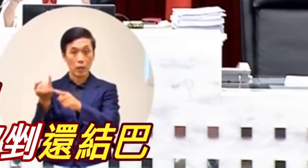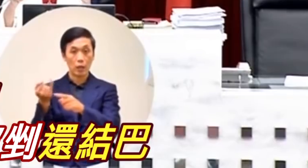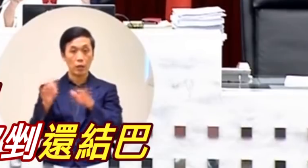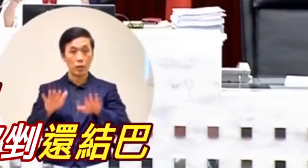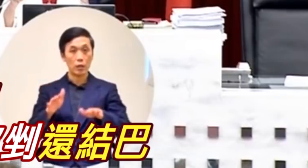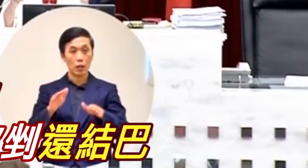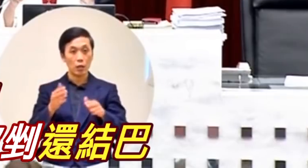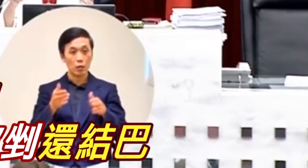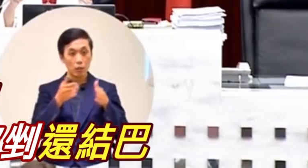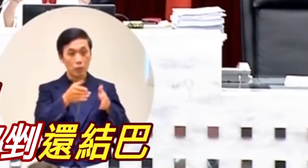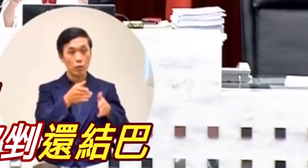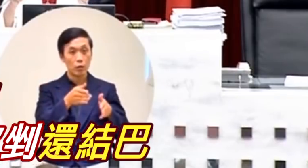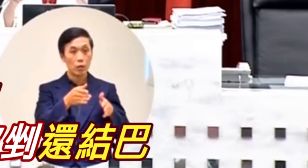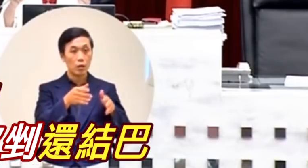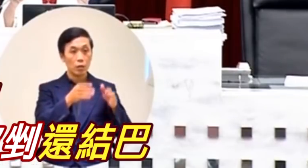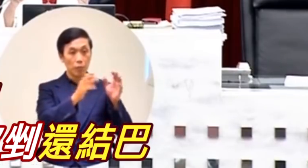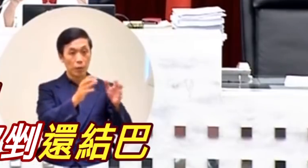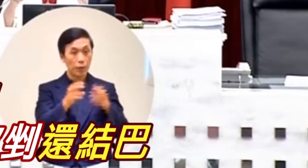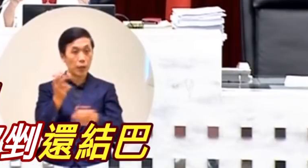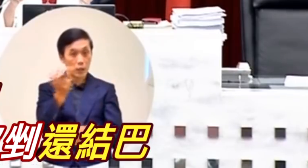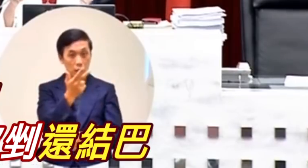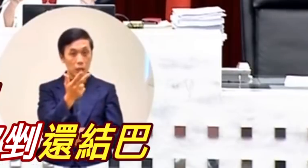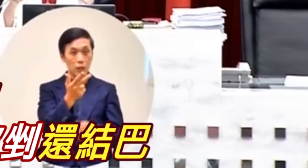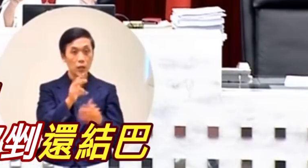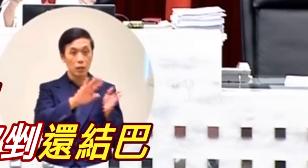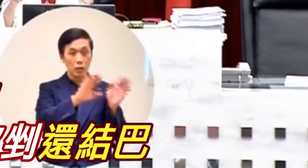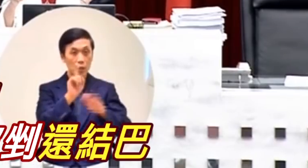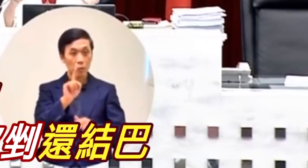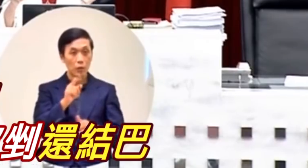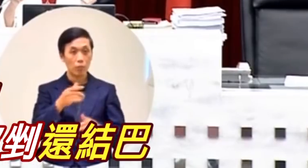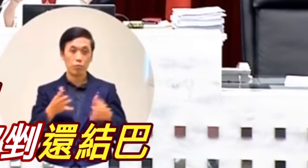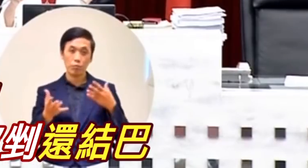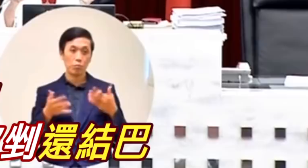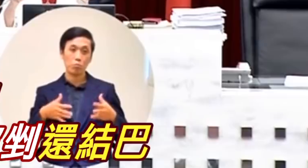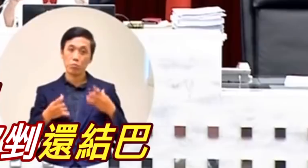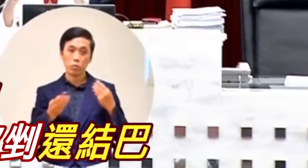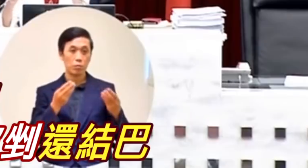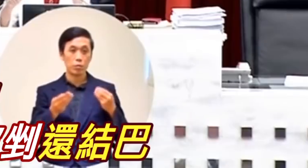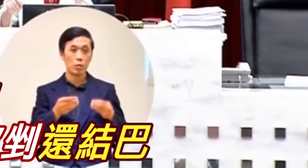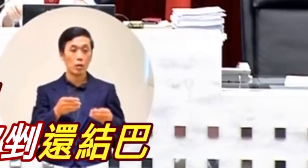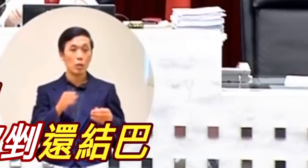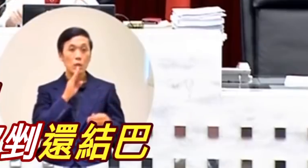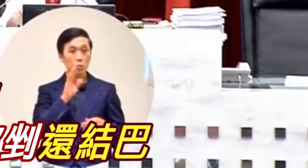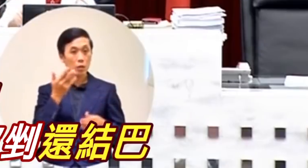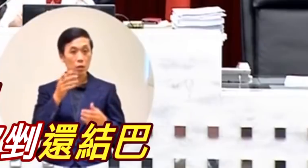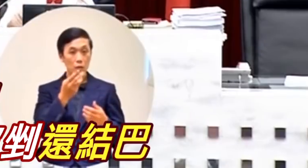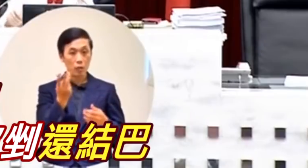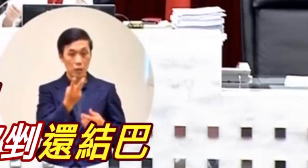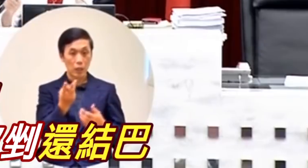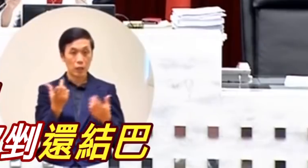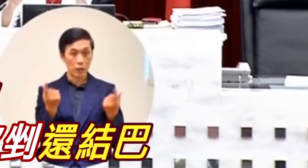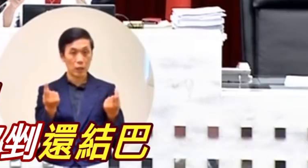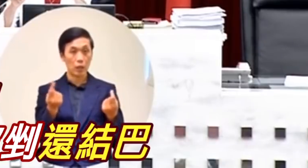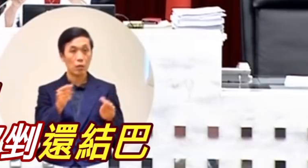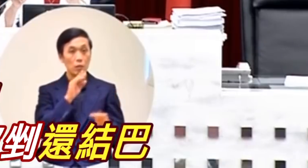楚你们后面七座啊到底是不是同样规模的一个建设。